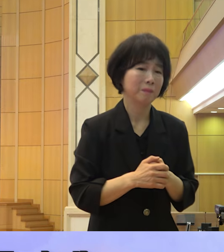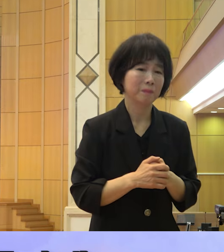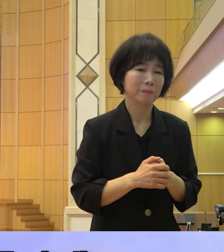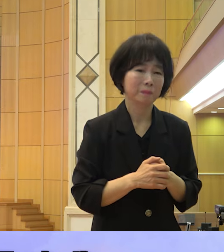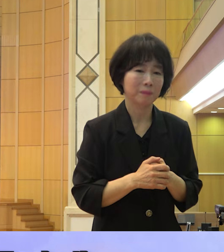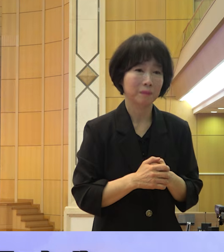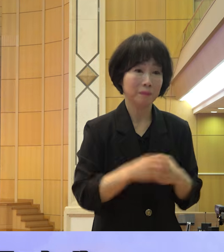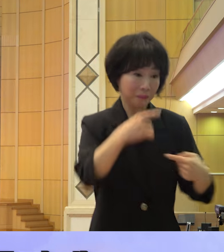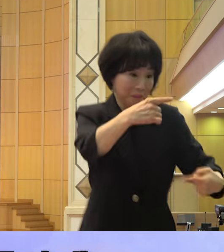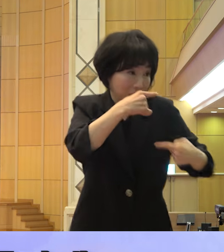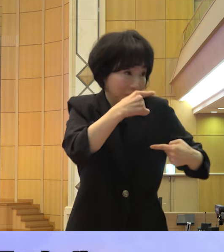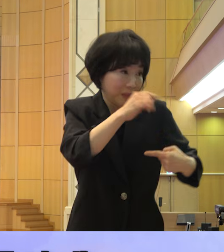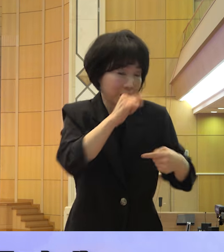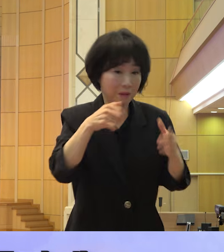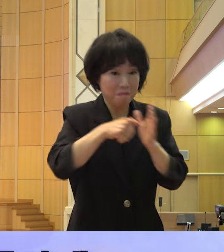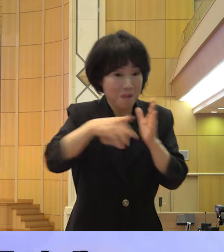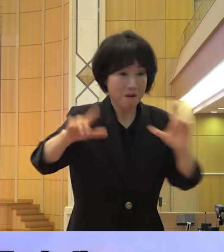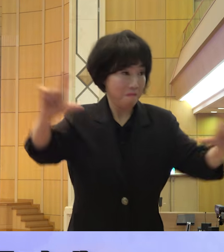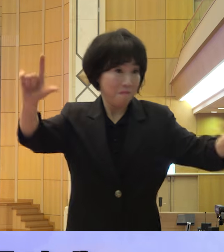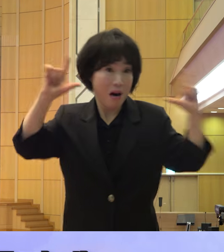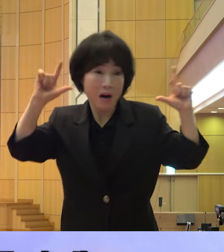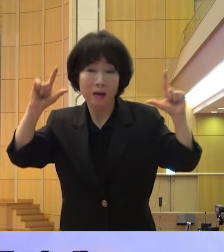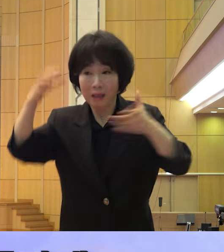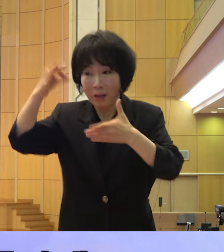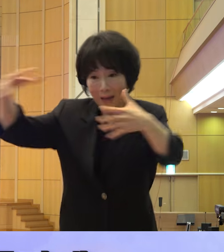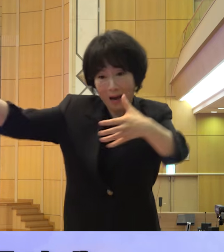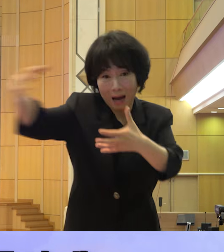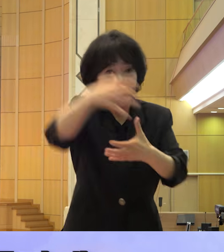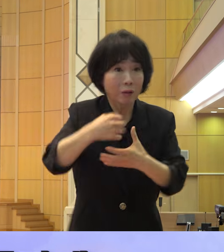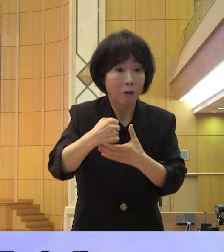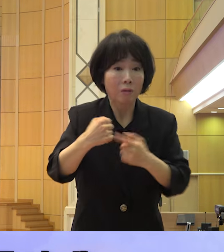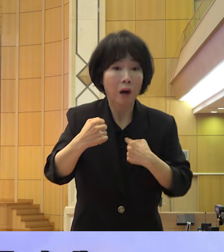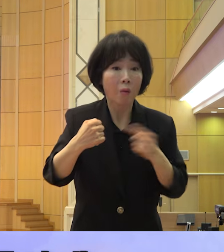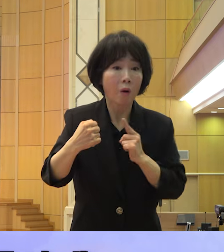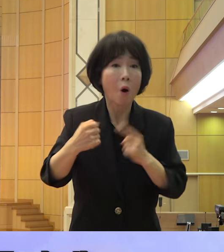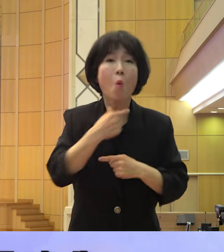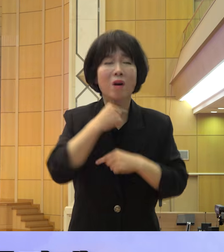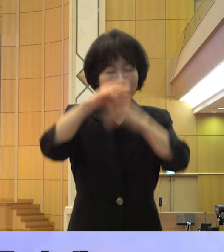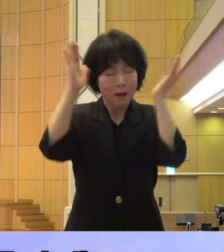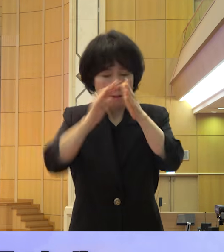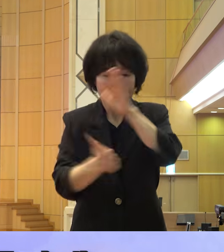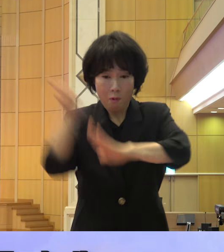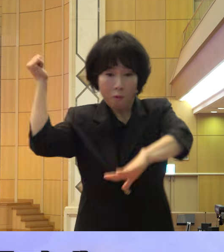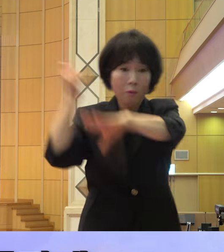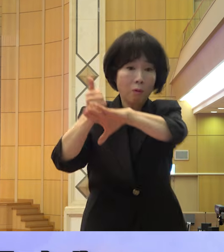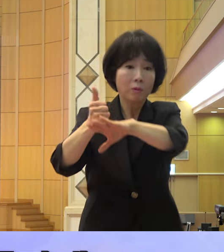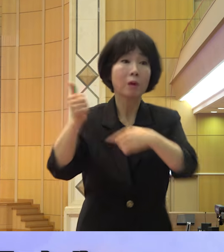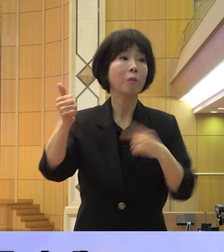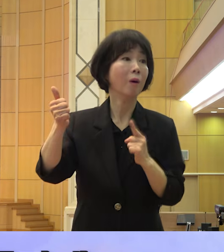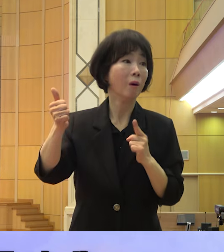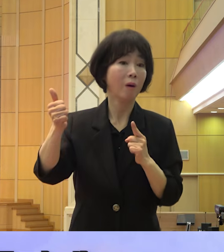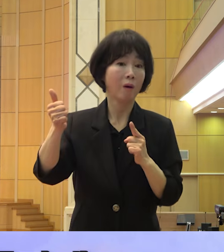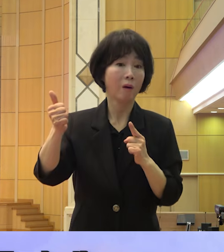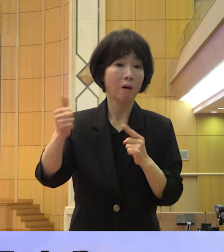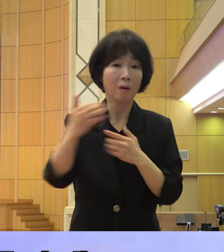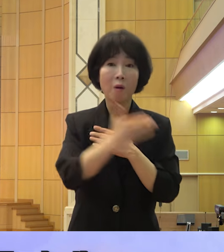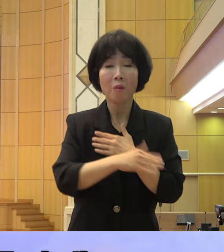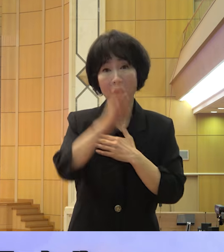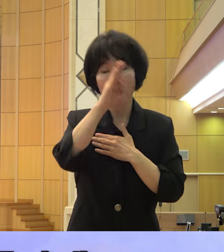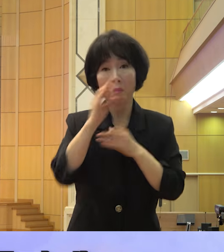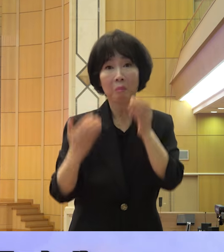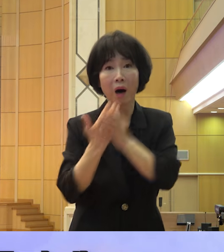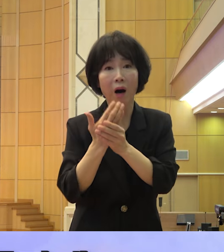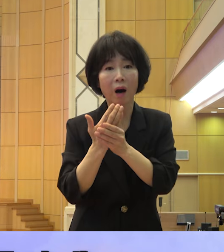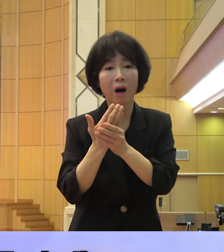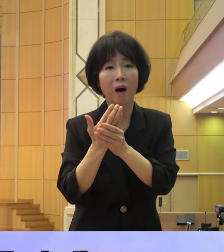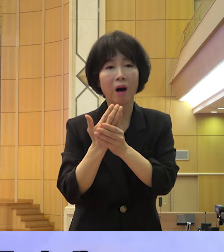명예 얻었다 하더라도, 모든 걸 내가 다 얻었다 하더라도, 내가 원하는 걸 다 이루었다 하더라도 아무것도